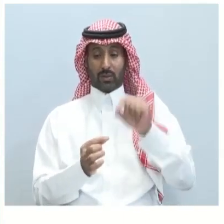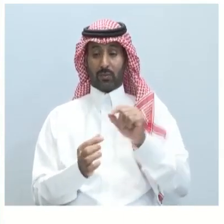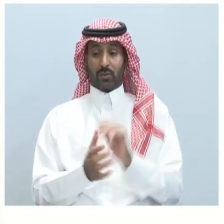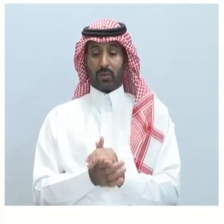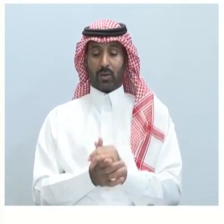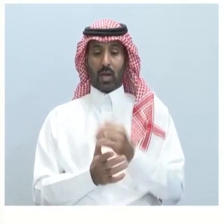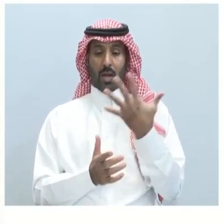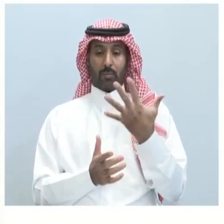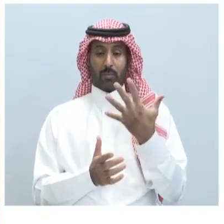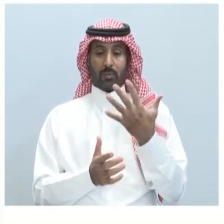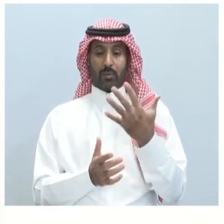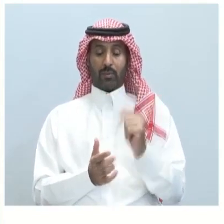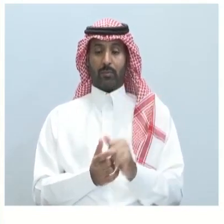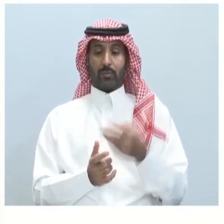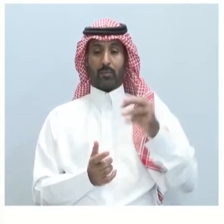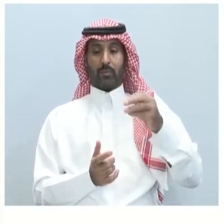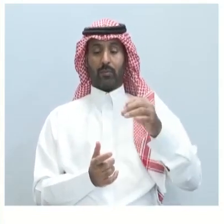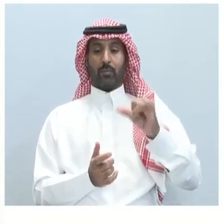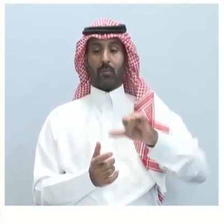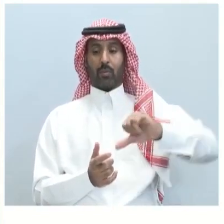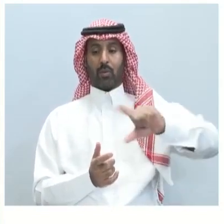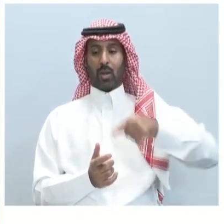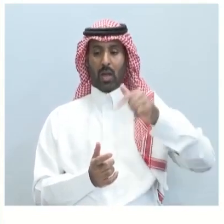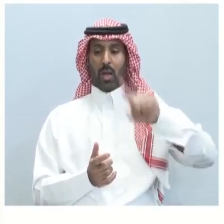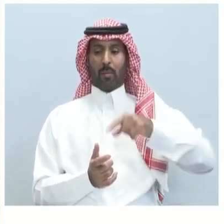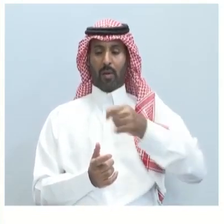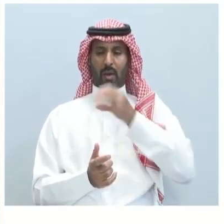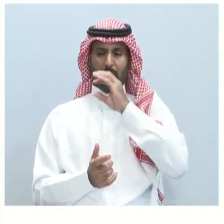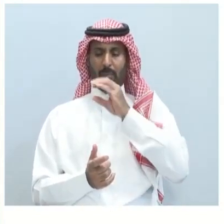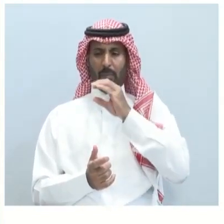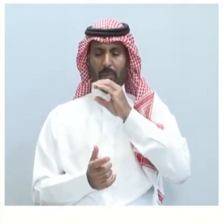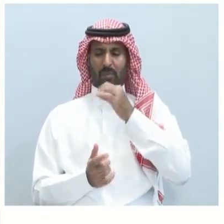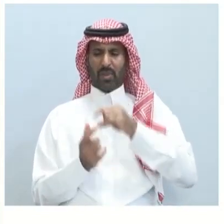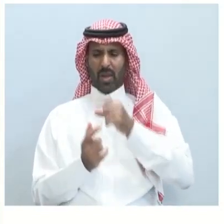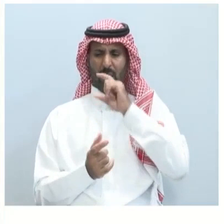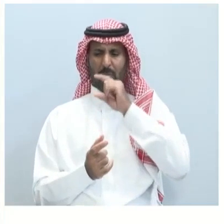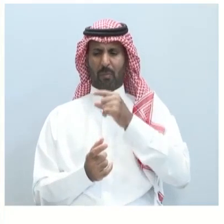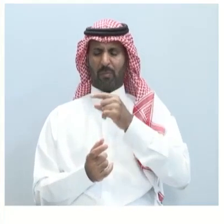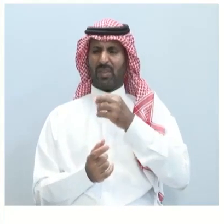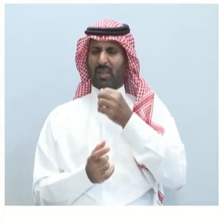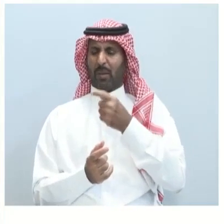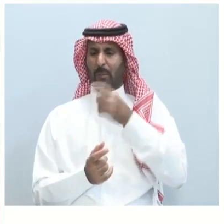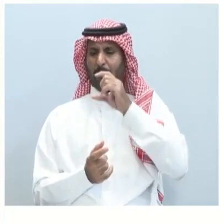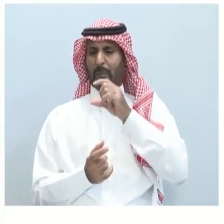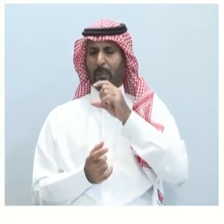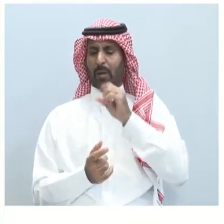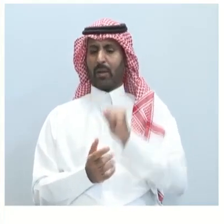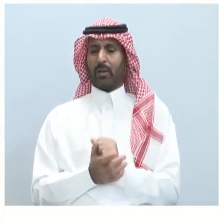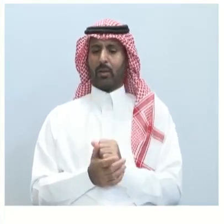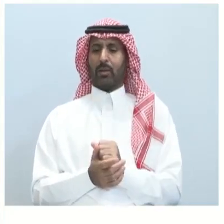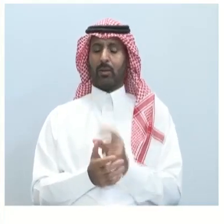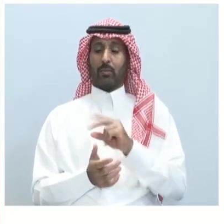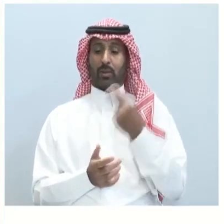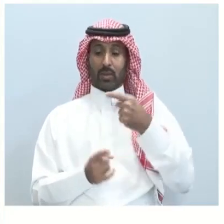خمسه مولر من حمض النيتريك اللي هو اتش ان او ثري نفس الفكره تقريبا البي اتش عندي هنا